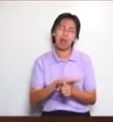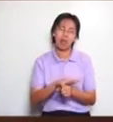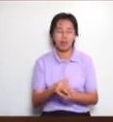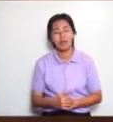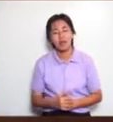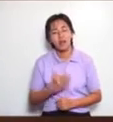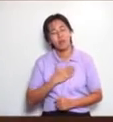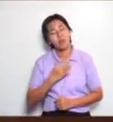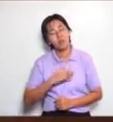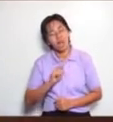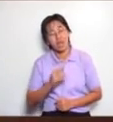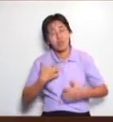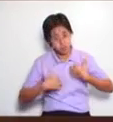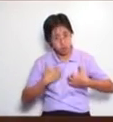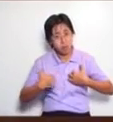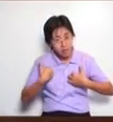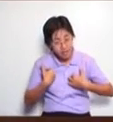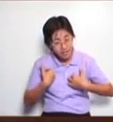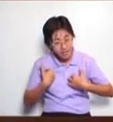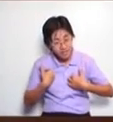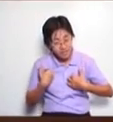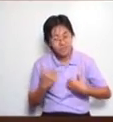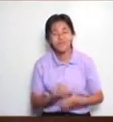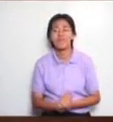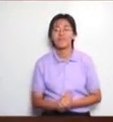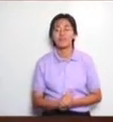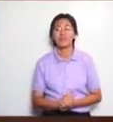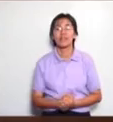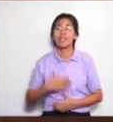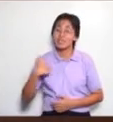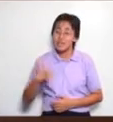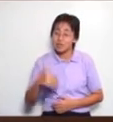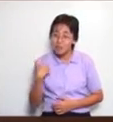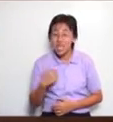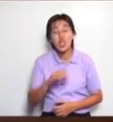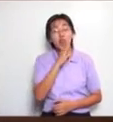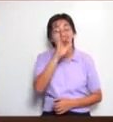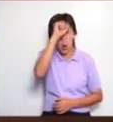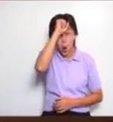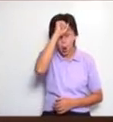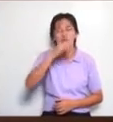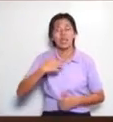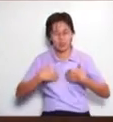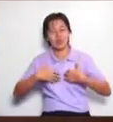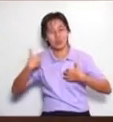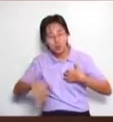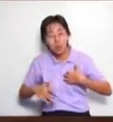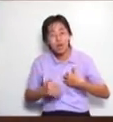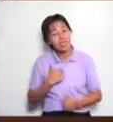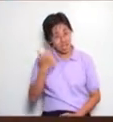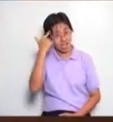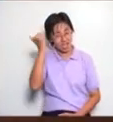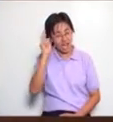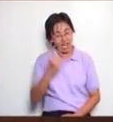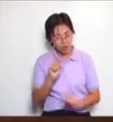1,700 คน ผมทุ Paint ครับ ถ้าโงทุก 95 ใช่ไหมแต่ถาชลาดผมจะบอกวา